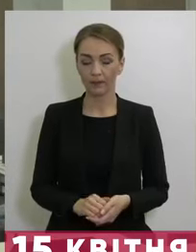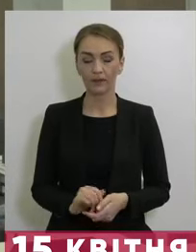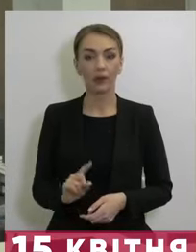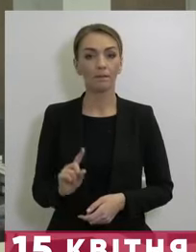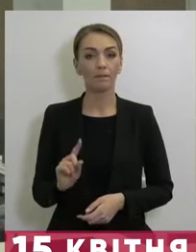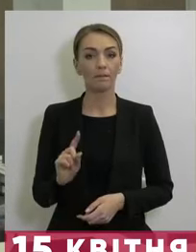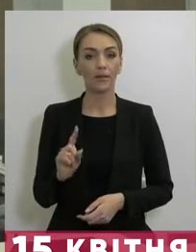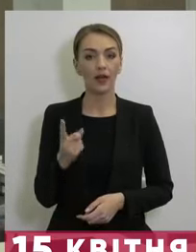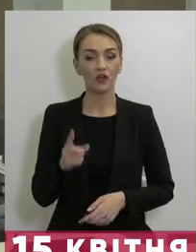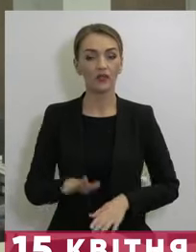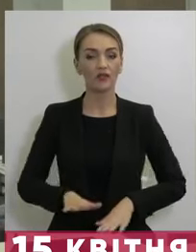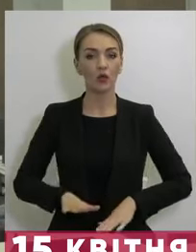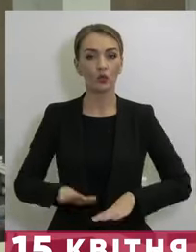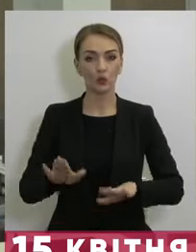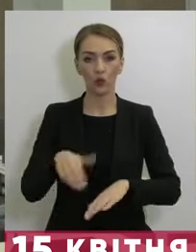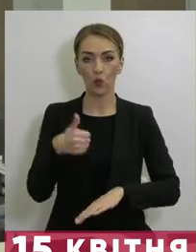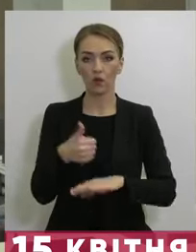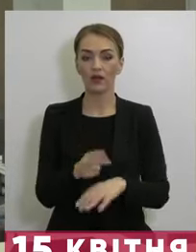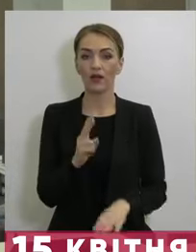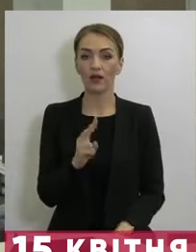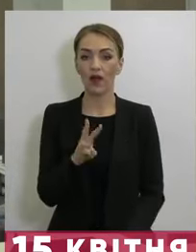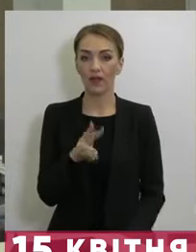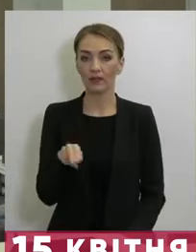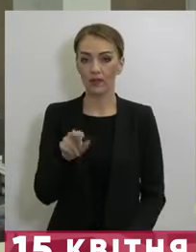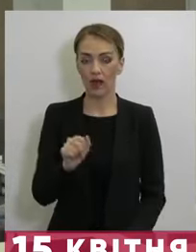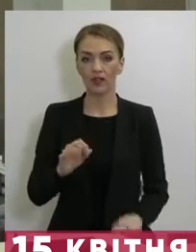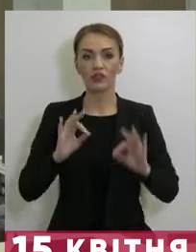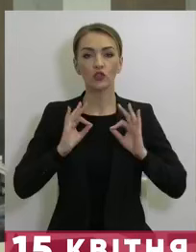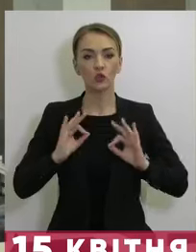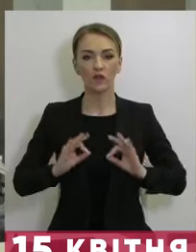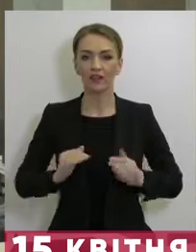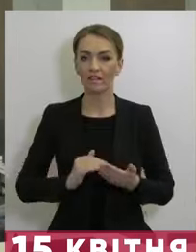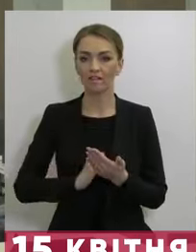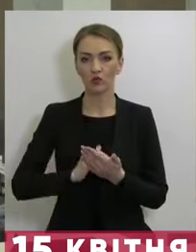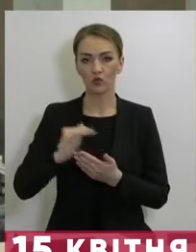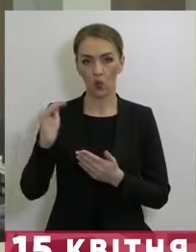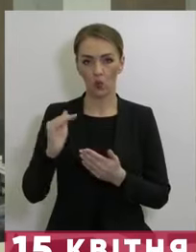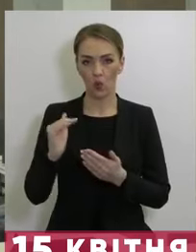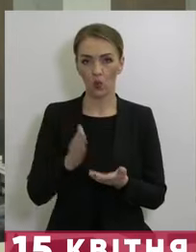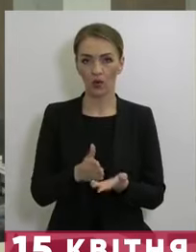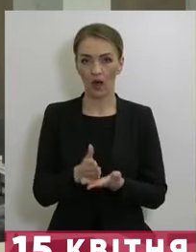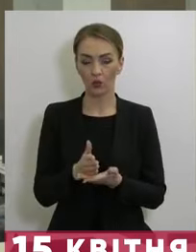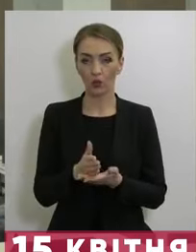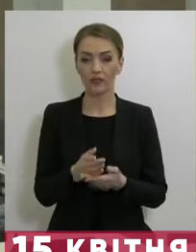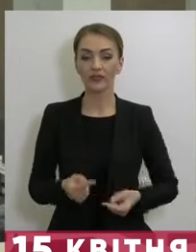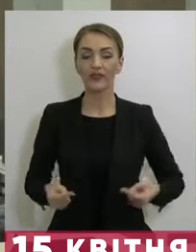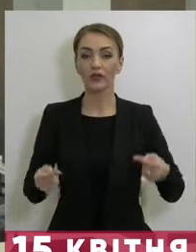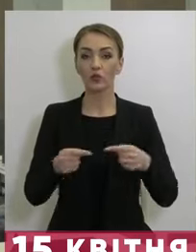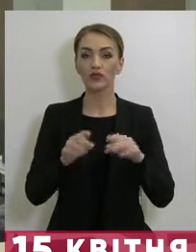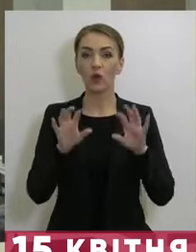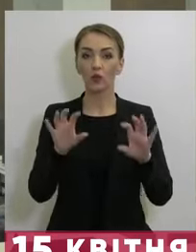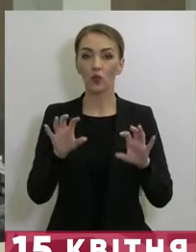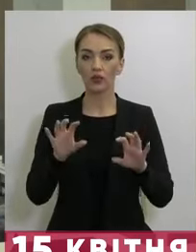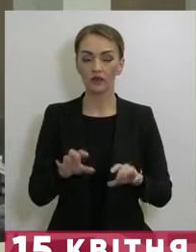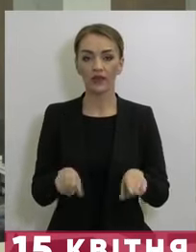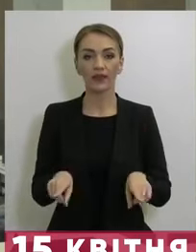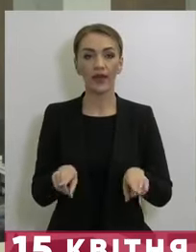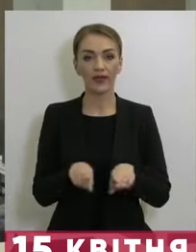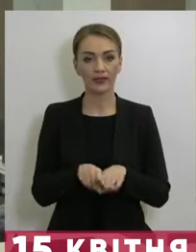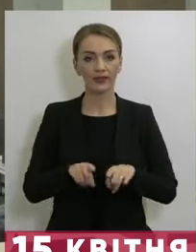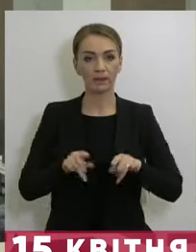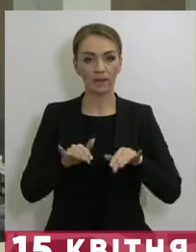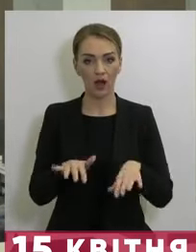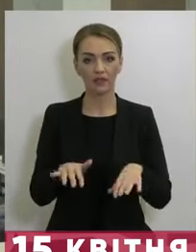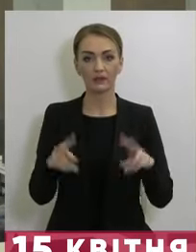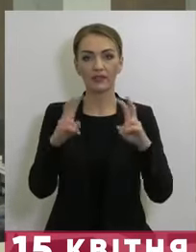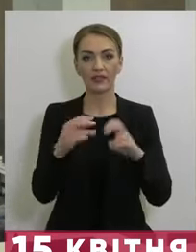Перший заступник голови КМДА – чиновник високого рангу. І згідно законодавства такі справи – підслідність